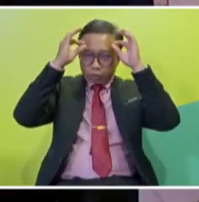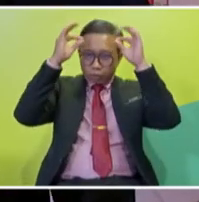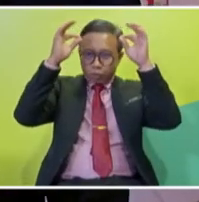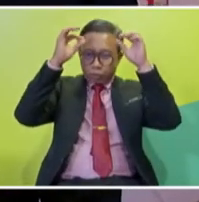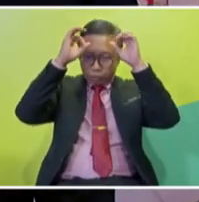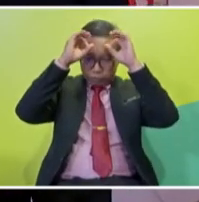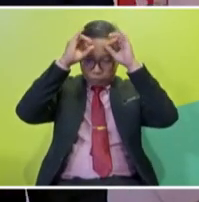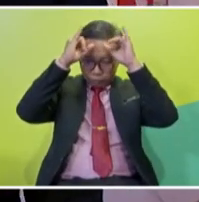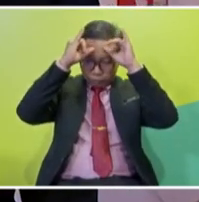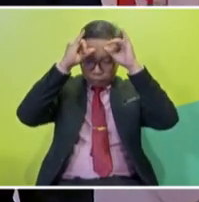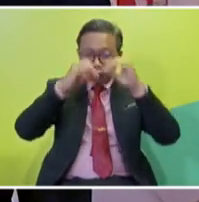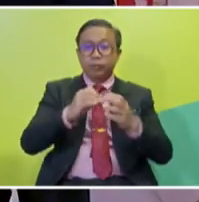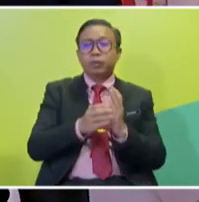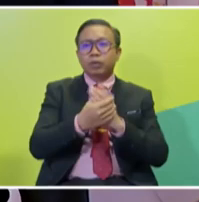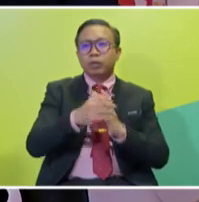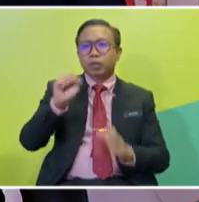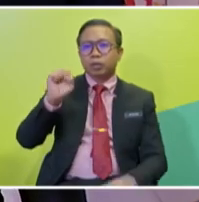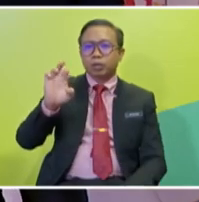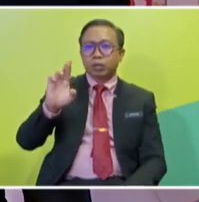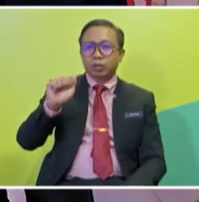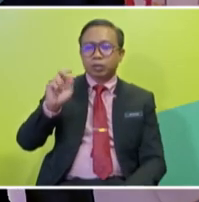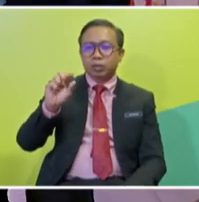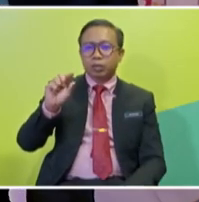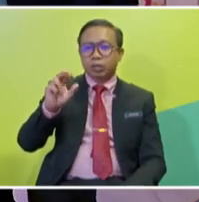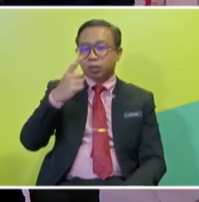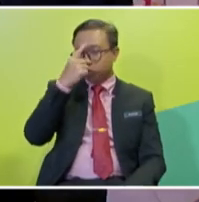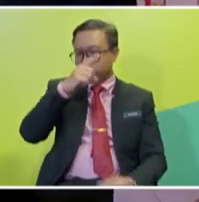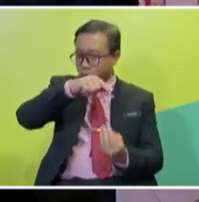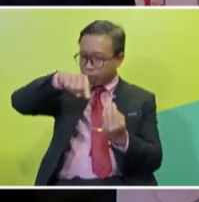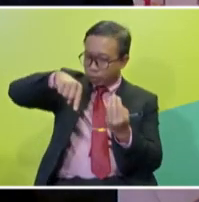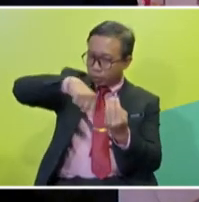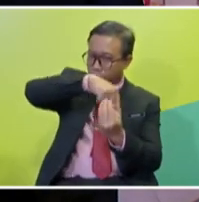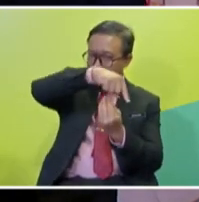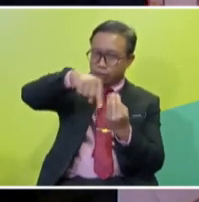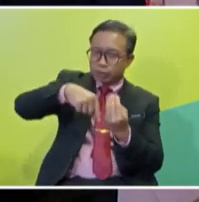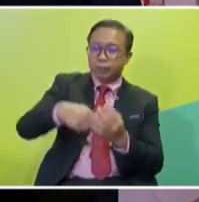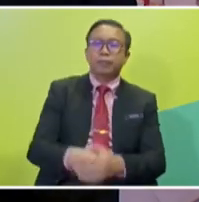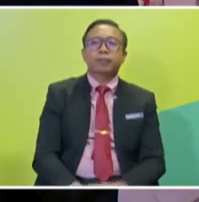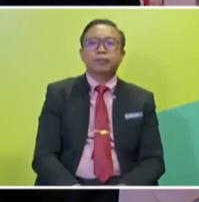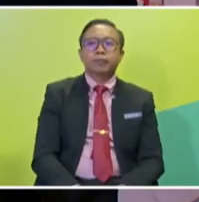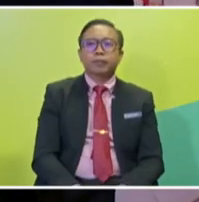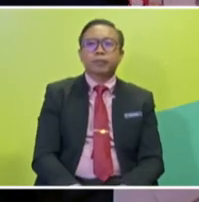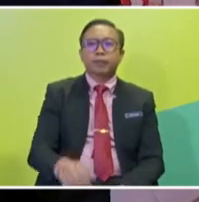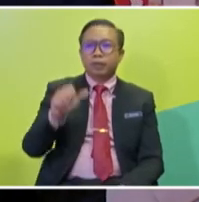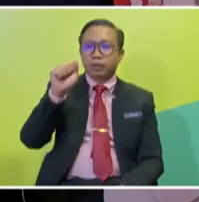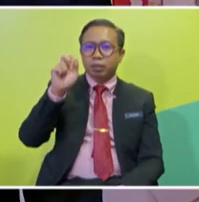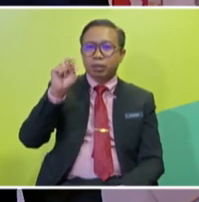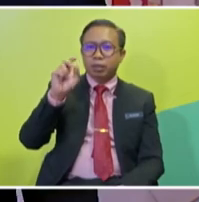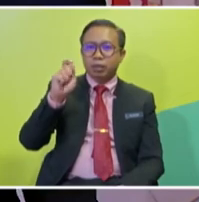digunakan oleh serangga untuk mengesan pas kitanya bermacam bahasa Inggrisnya antena